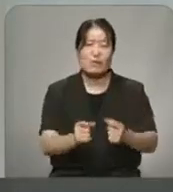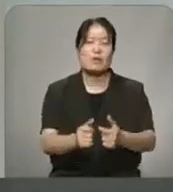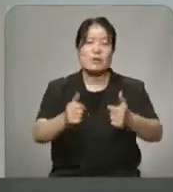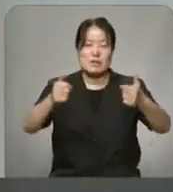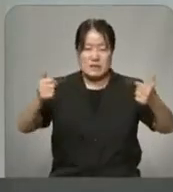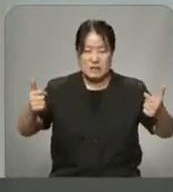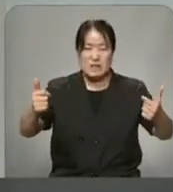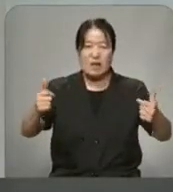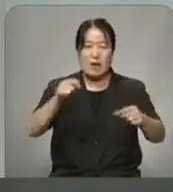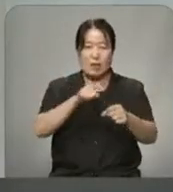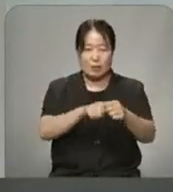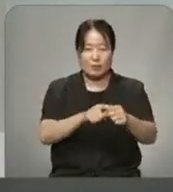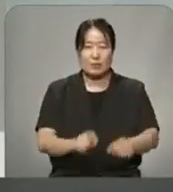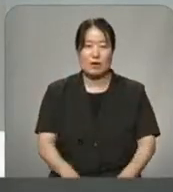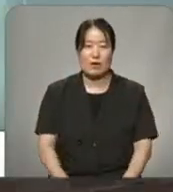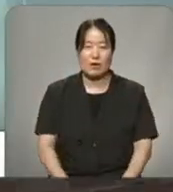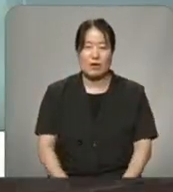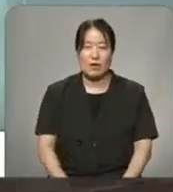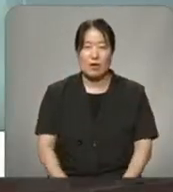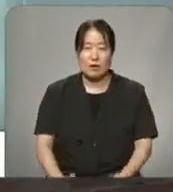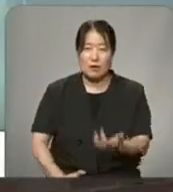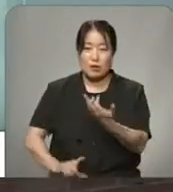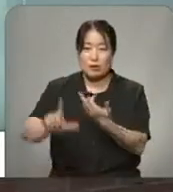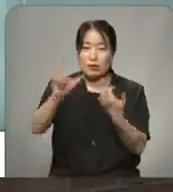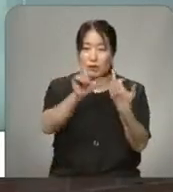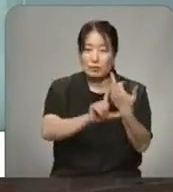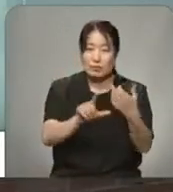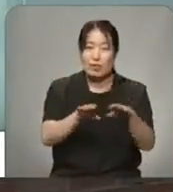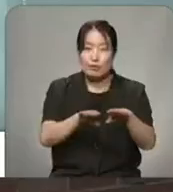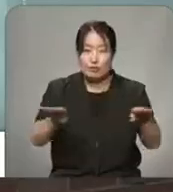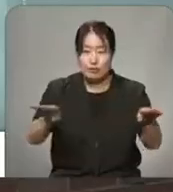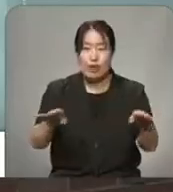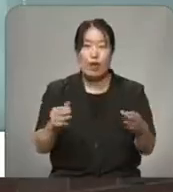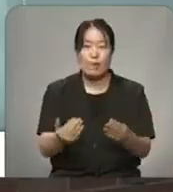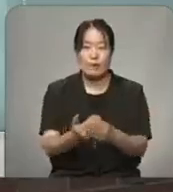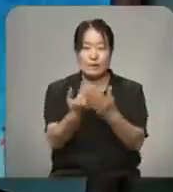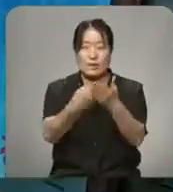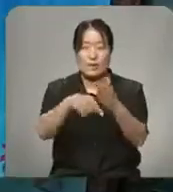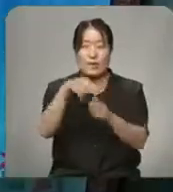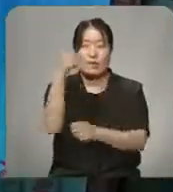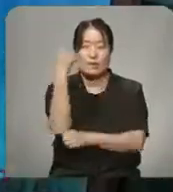설명합니다. 글로벌 본부가 영동과 영서 간 균형 발전을 위한 기틀을 다질